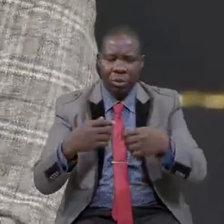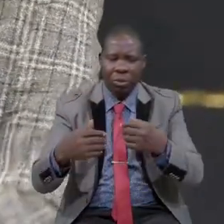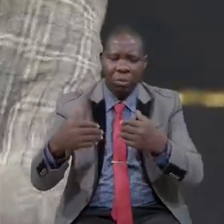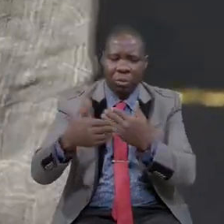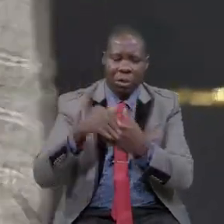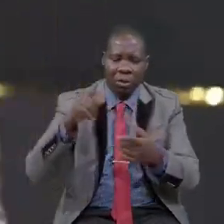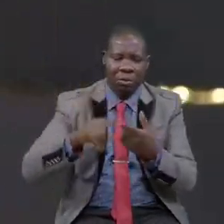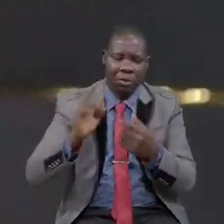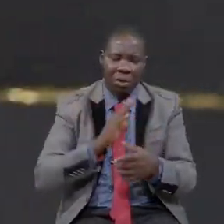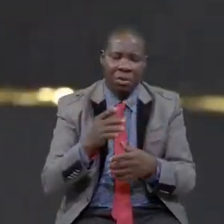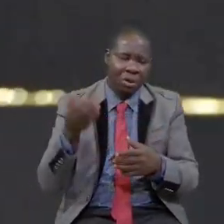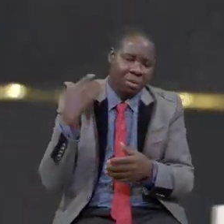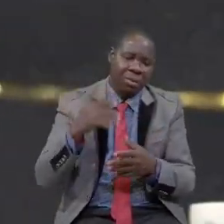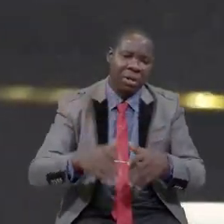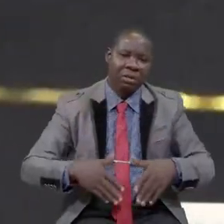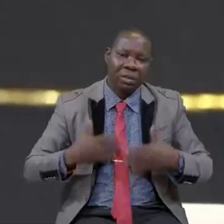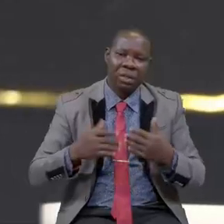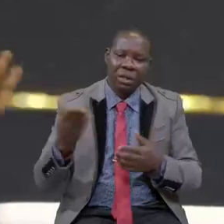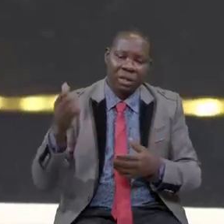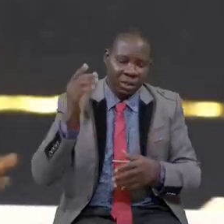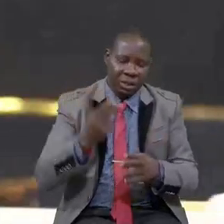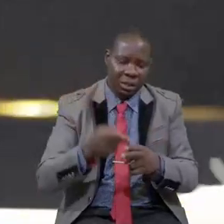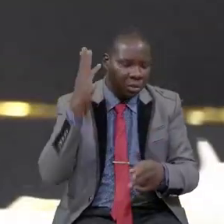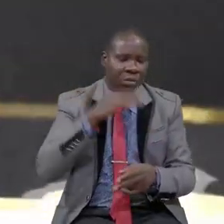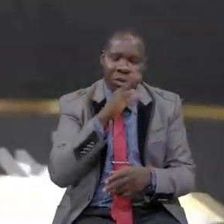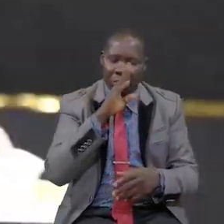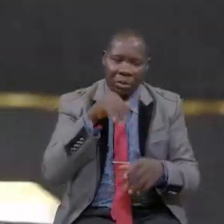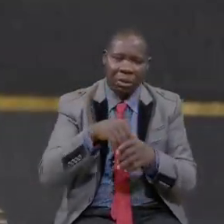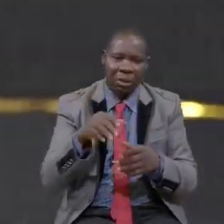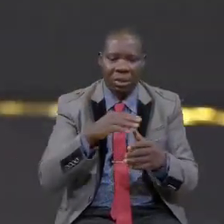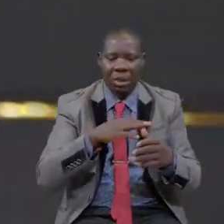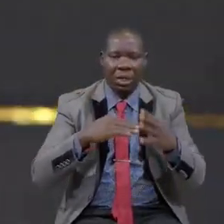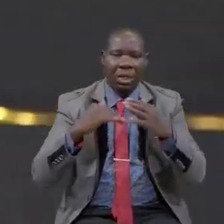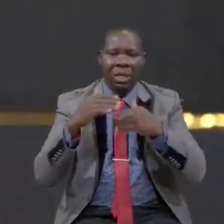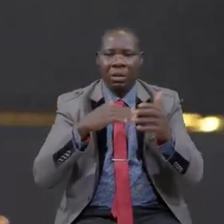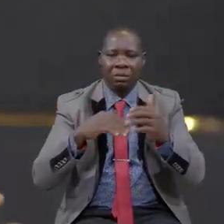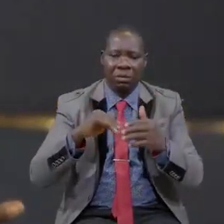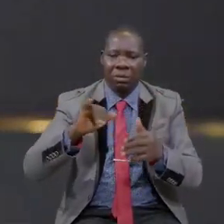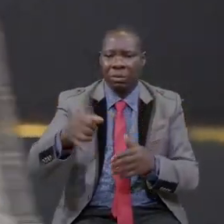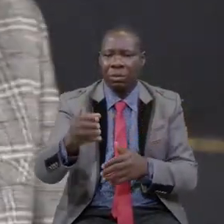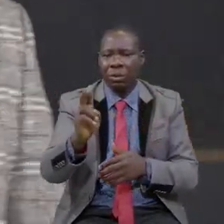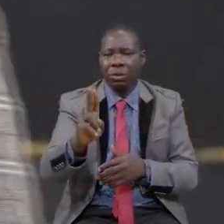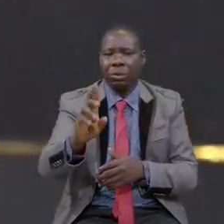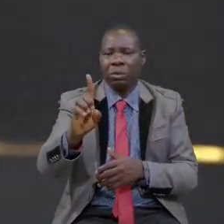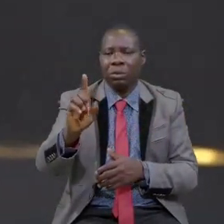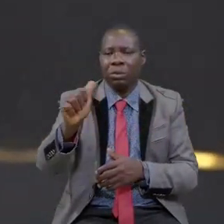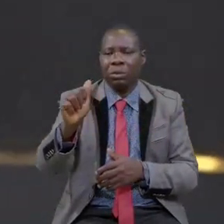plus au ciel. Judas Iscariote, qui va passer par là, qui suit Jésus, mais